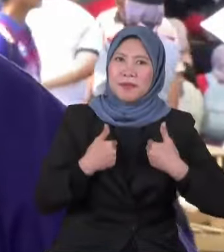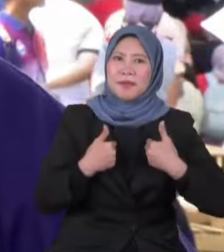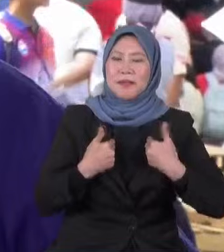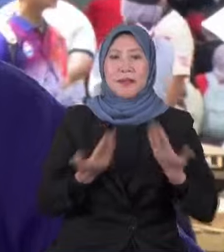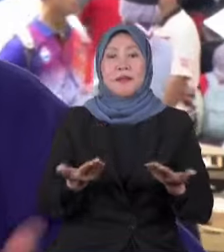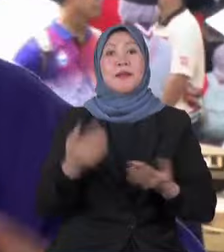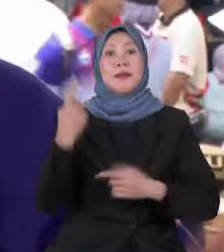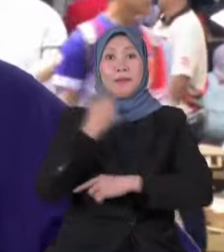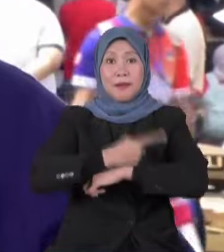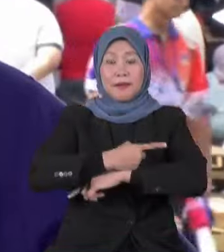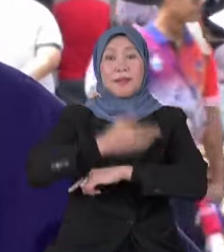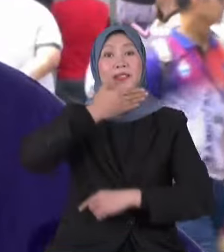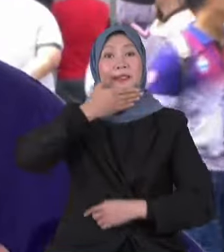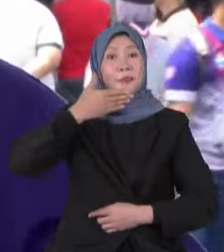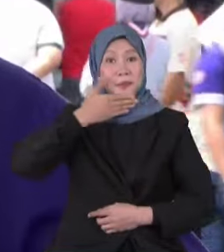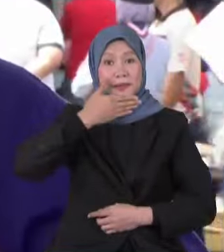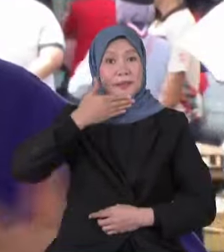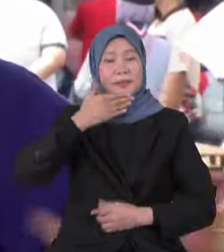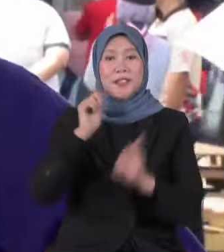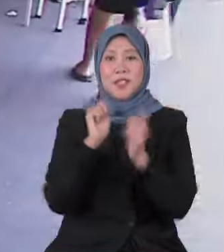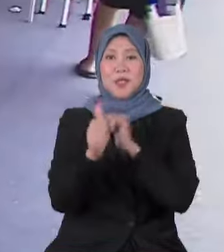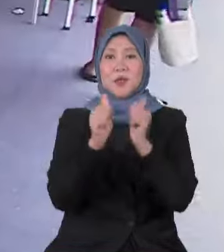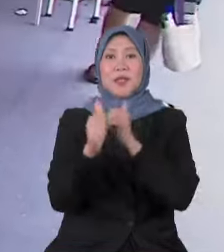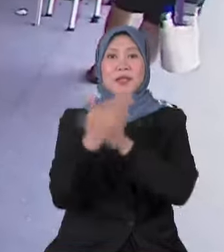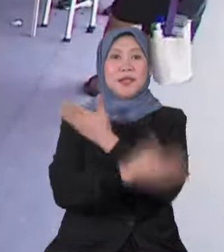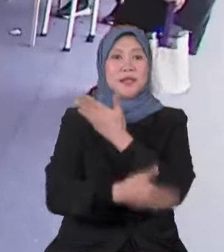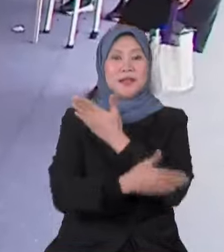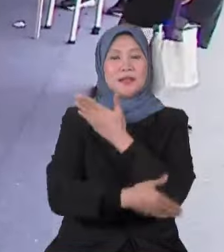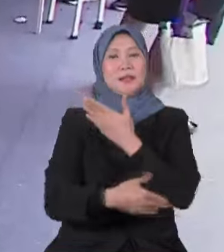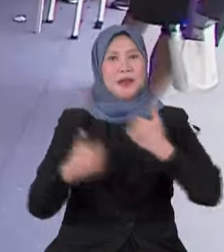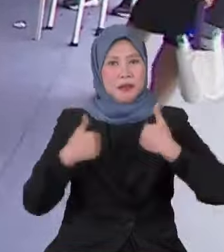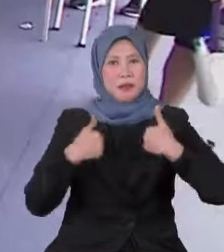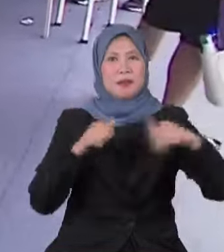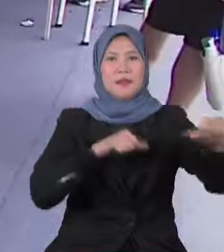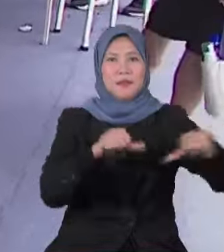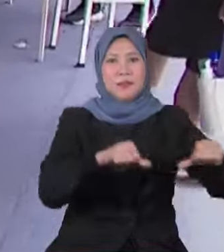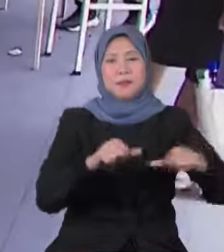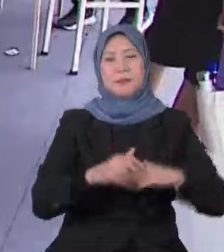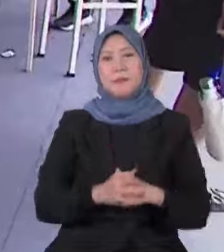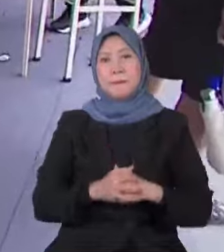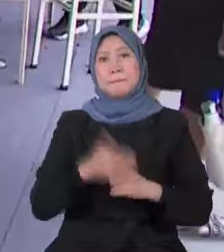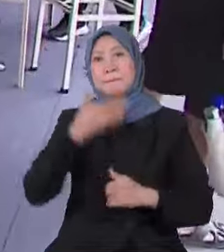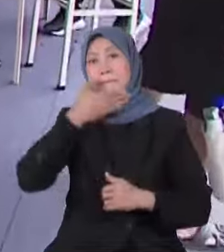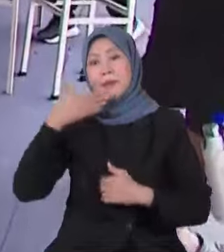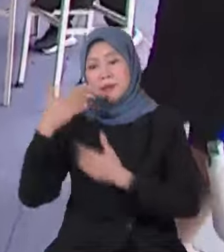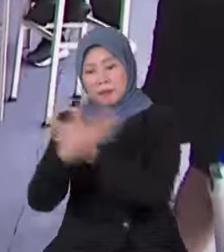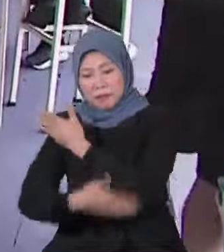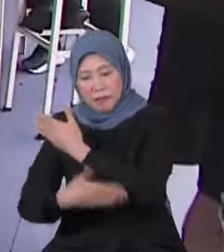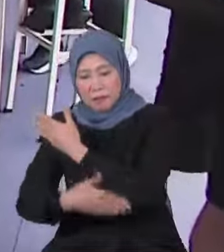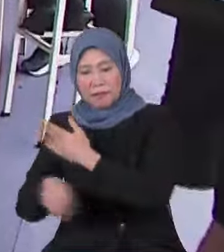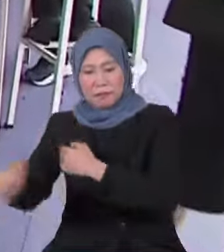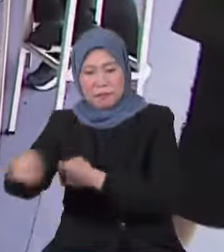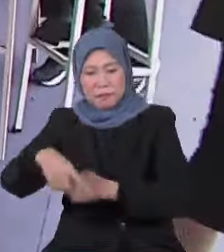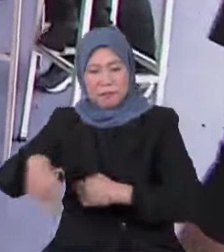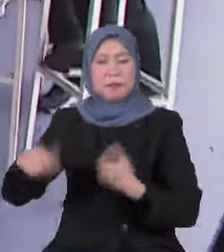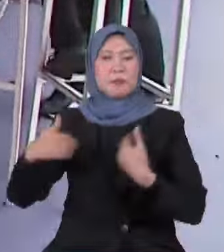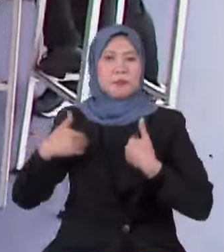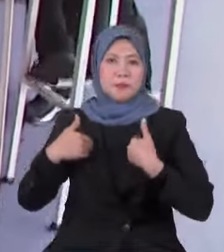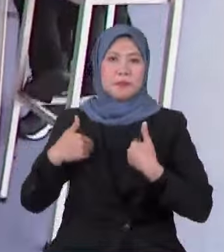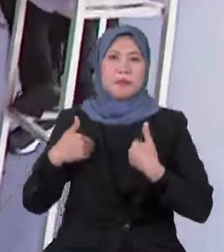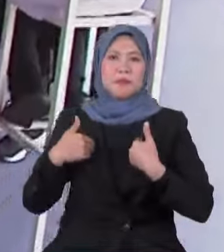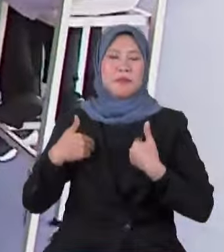ini ialah seperti yang kita tahu, Hari Sukan Negara dia ada momentum dia. Tapi Hari Belia Negara juga dia ada momentum dan orang